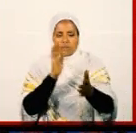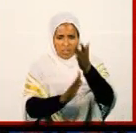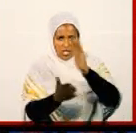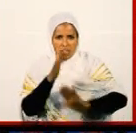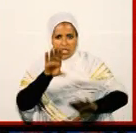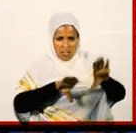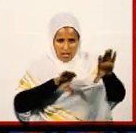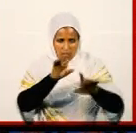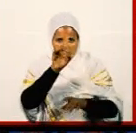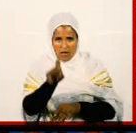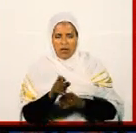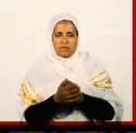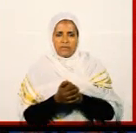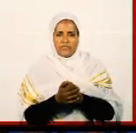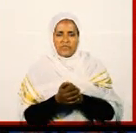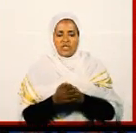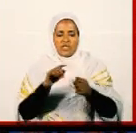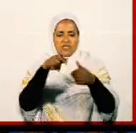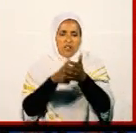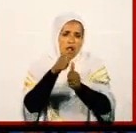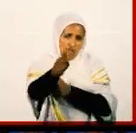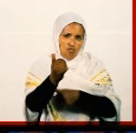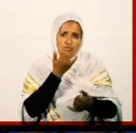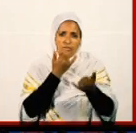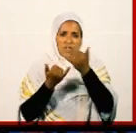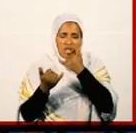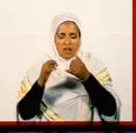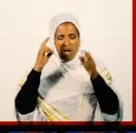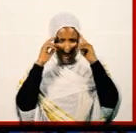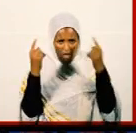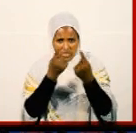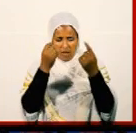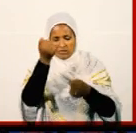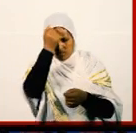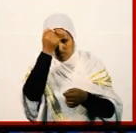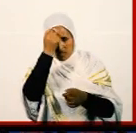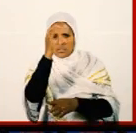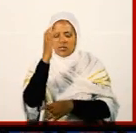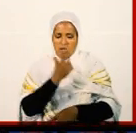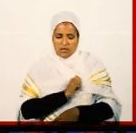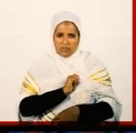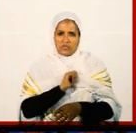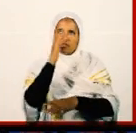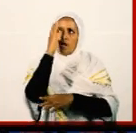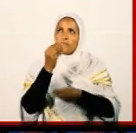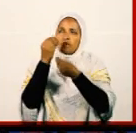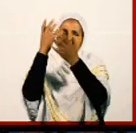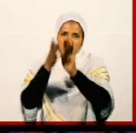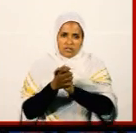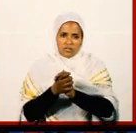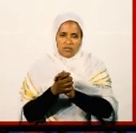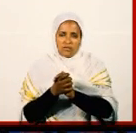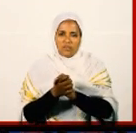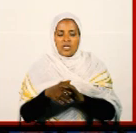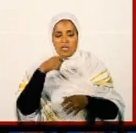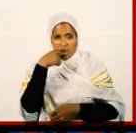ስላለፈው በደላችንና ኃጢአታችን በመጸጸት ራሳችንን ለእግዚአብሔር በመስጠት እንደተባለውም እንግዲህ ያለፈውን